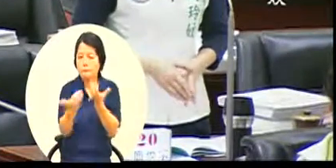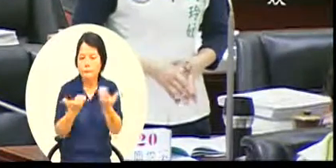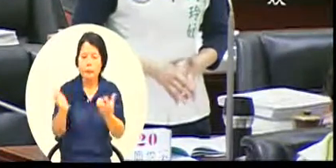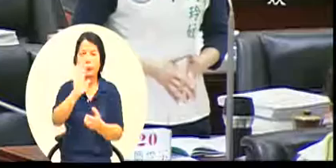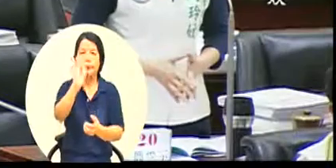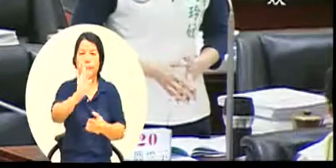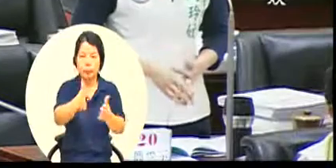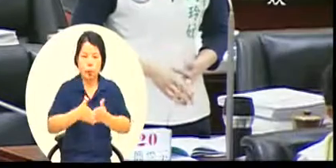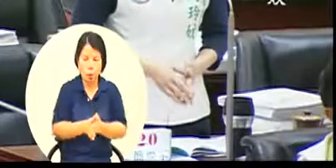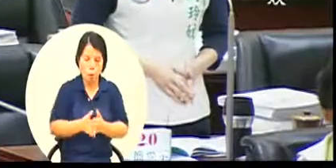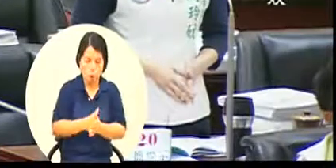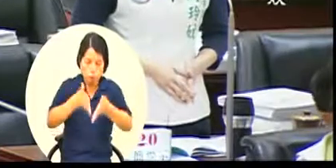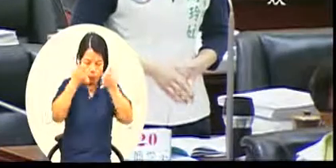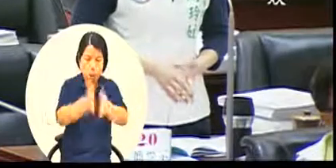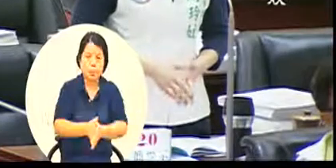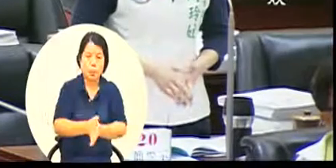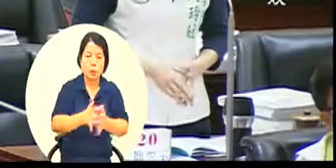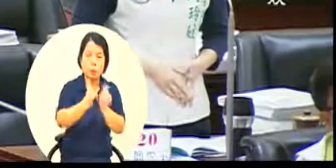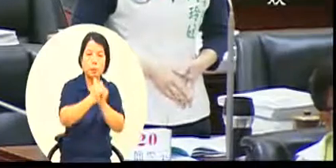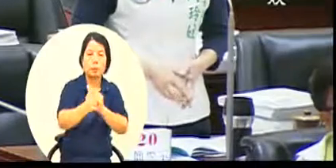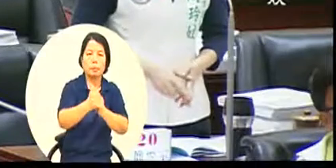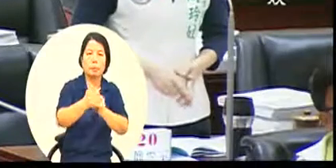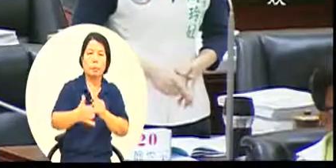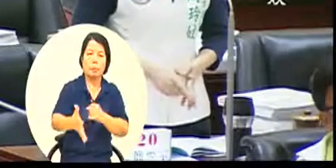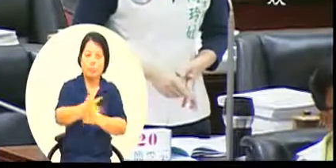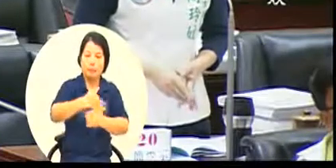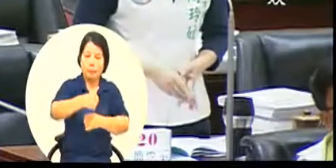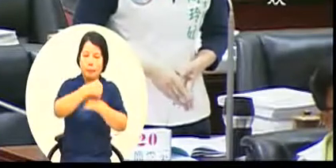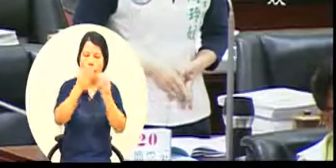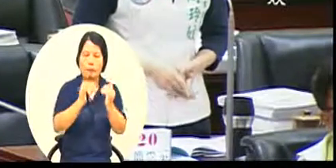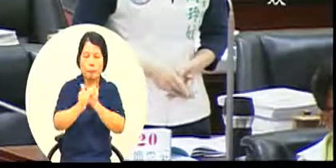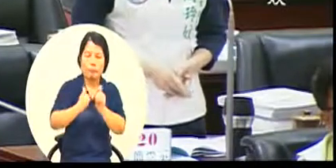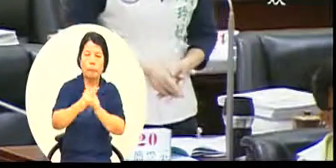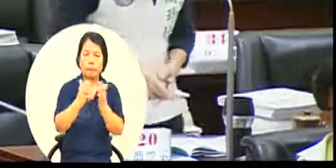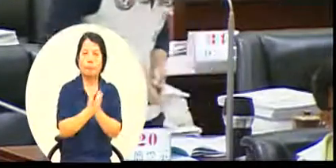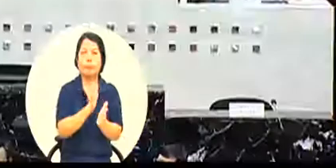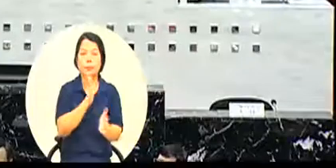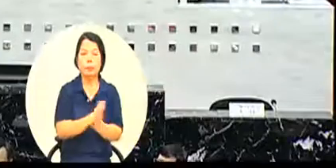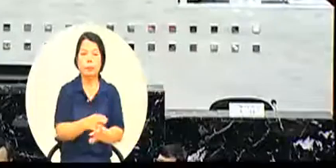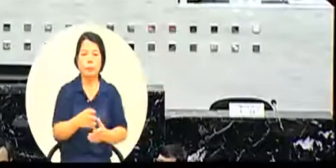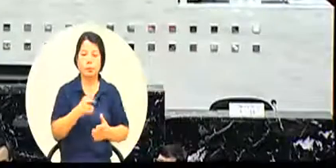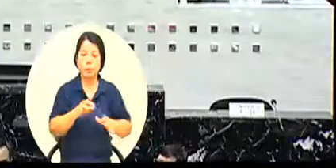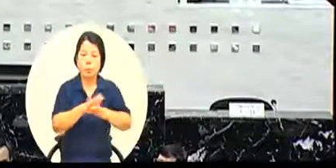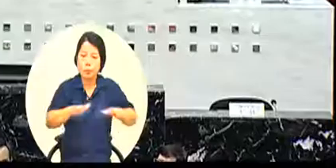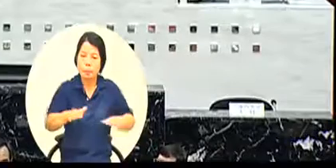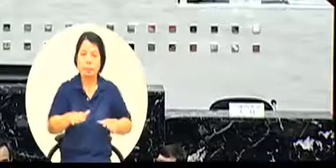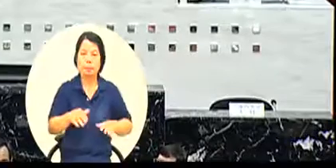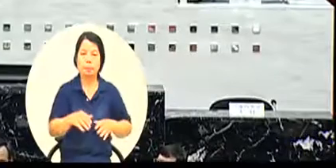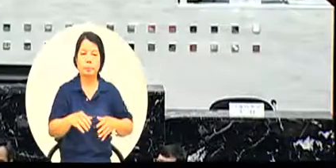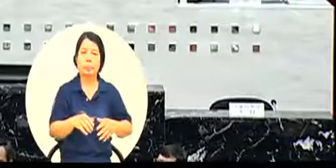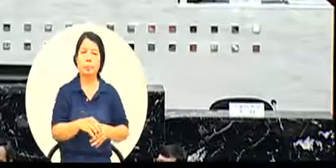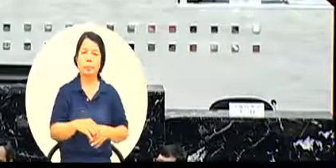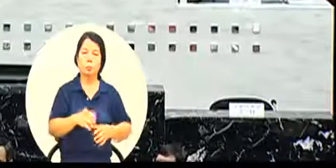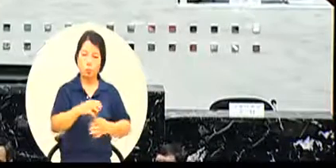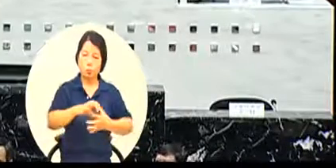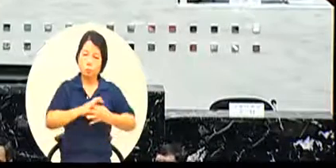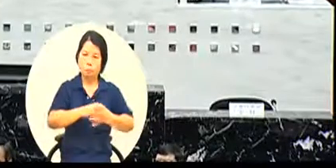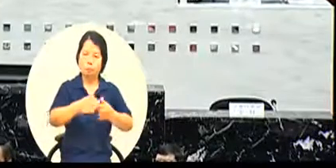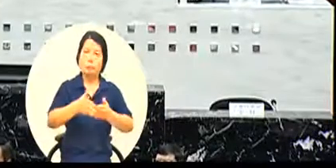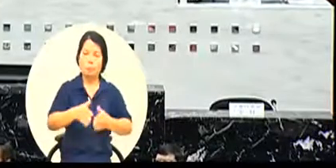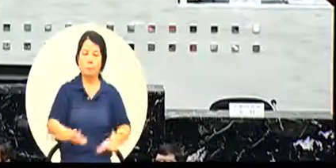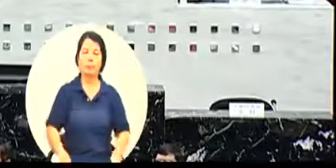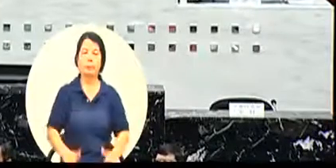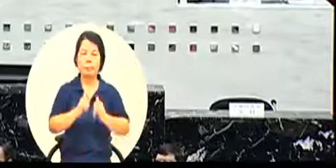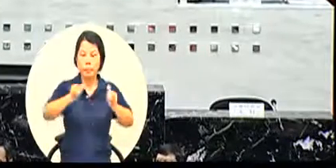民的健康把关的决心。所以我们愿意支持这个案子交付小组，谢谢。 民进党团还有没有其他要发言